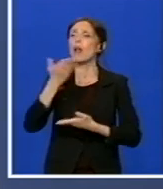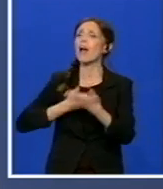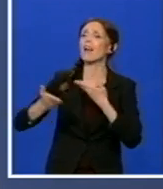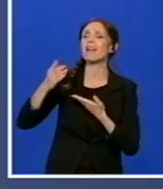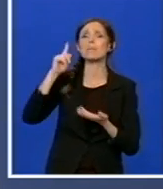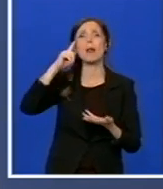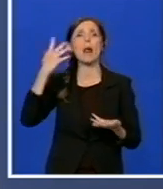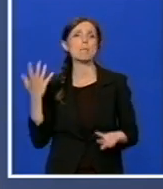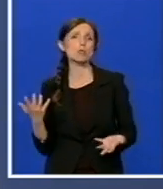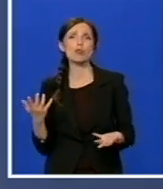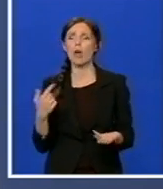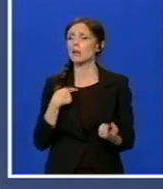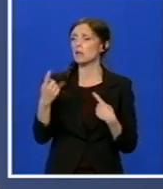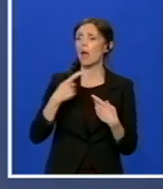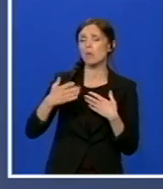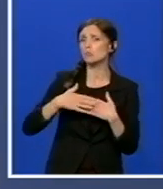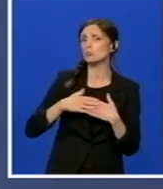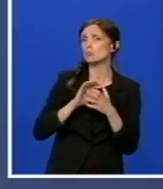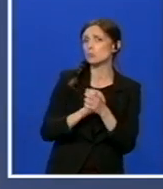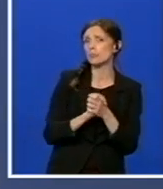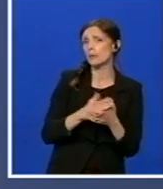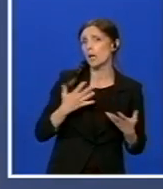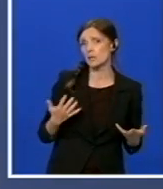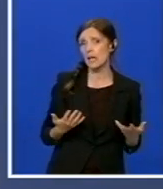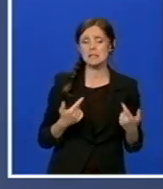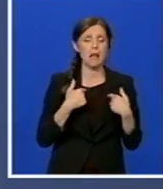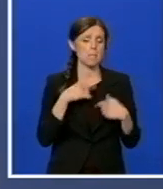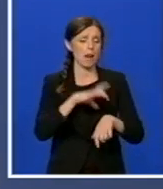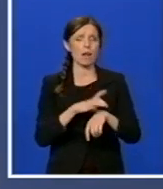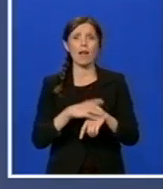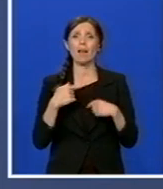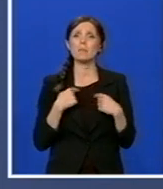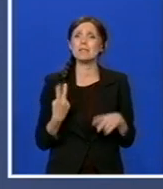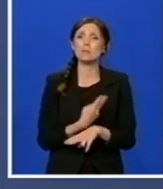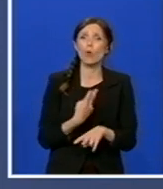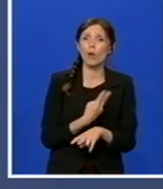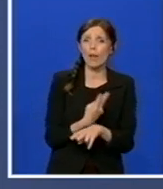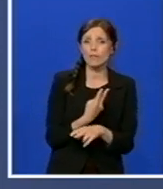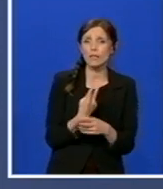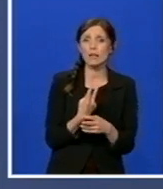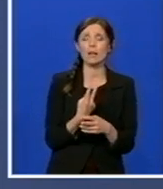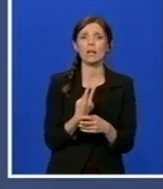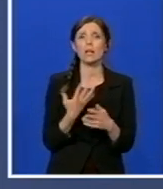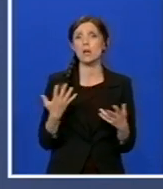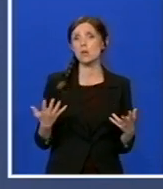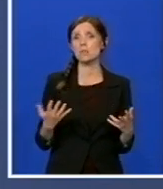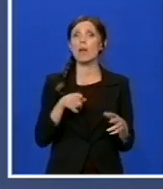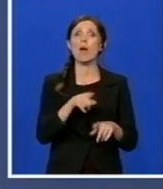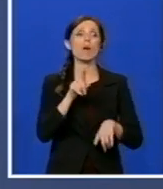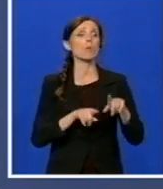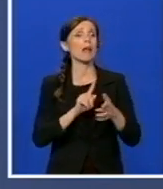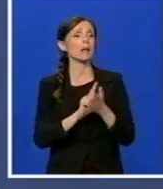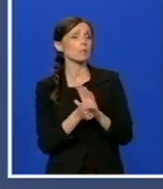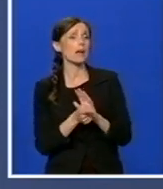prijateljskim konotacijama. Navikli smo mi lekari da imamo u određenim momentima